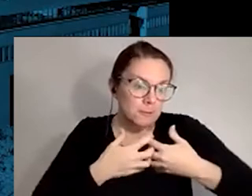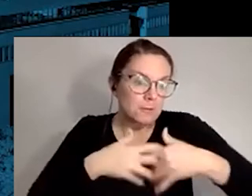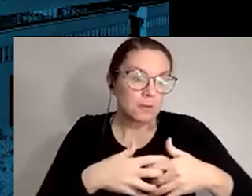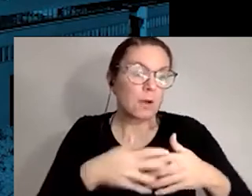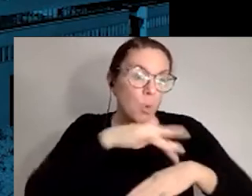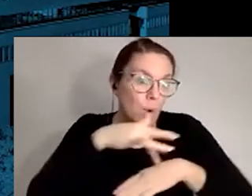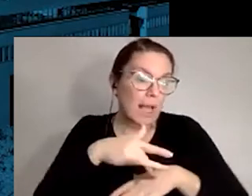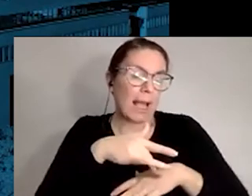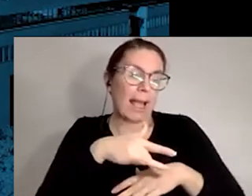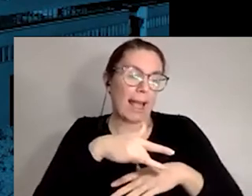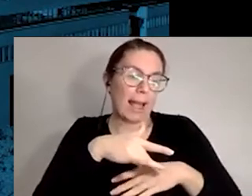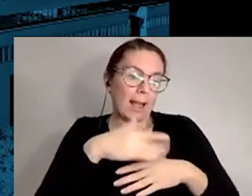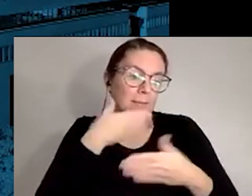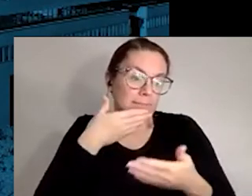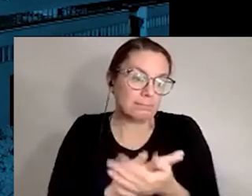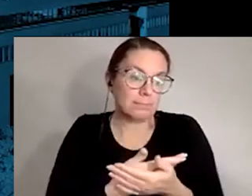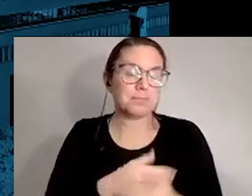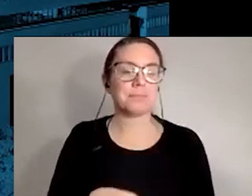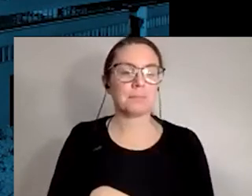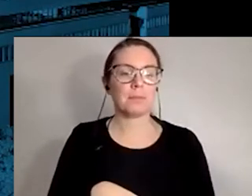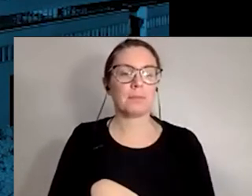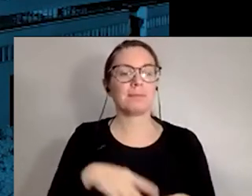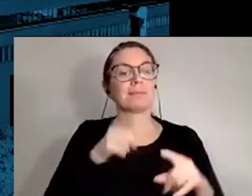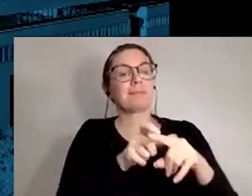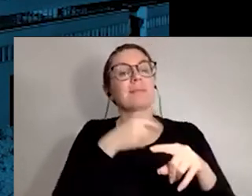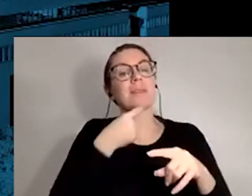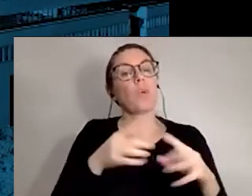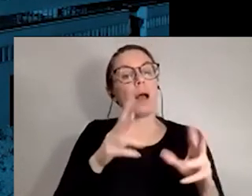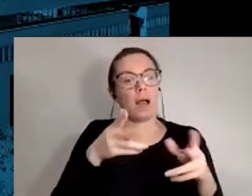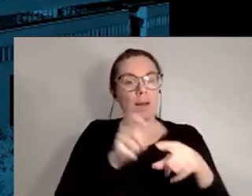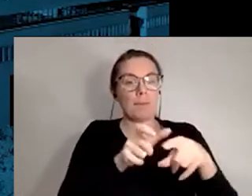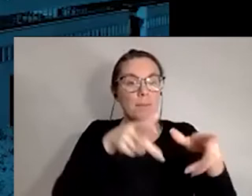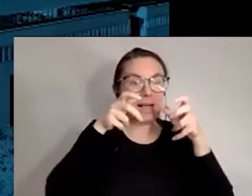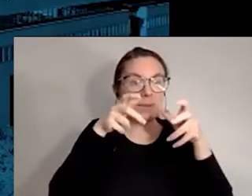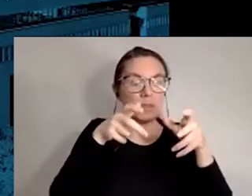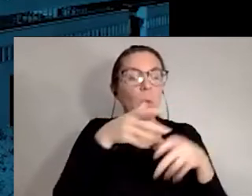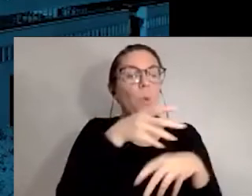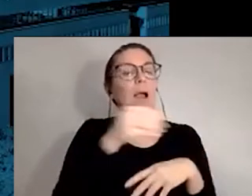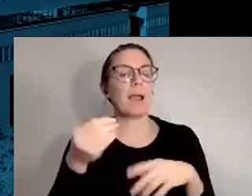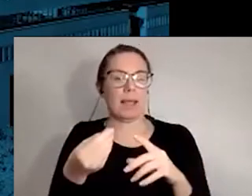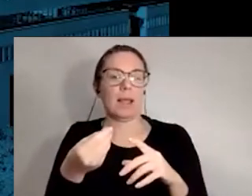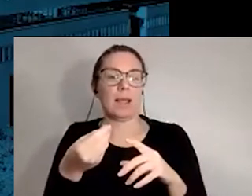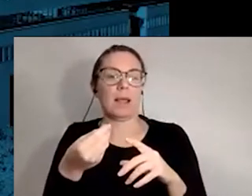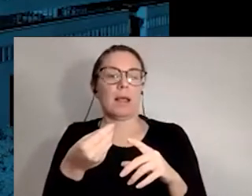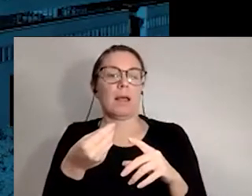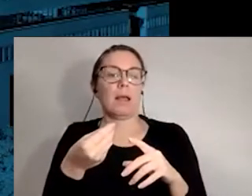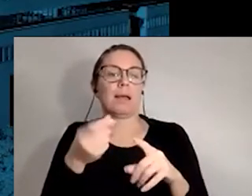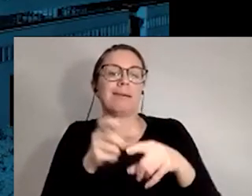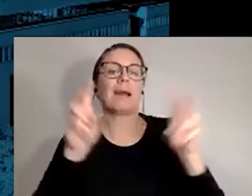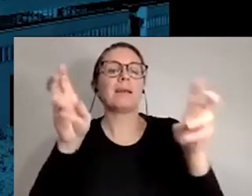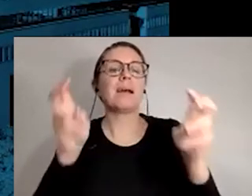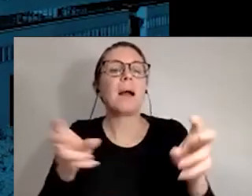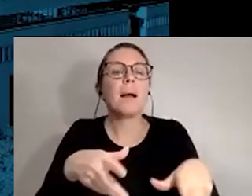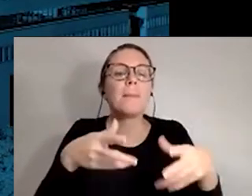effectif. Donc, j'ai abordé le terme perception. L'expression pratique inclusive, il me reste un mot à dire sur